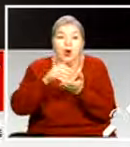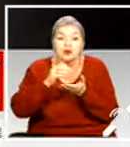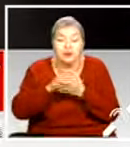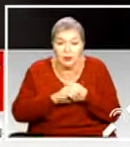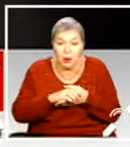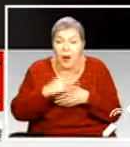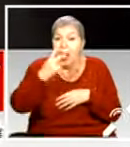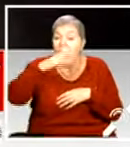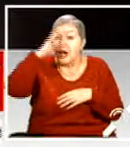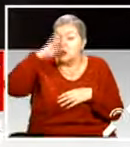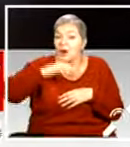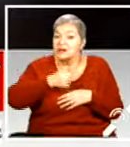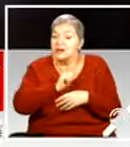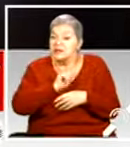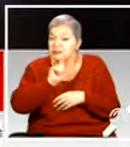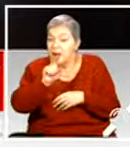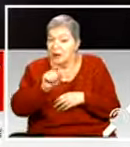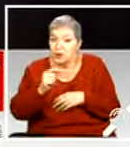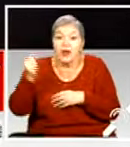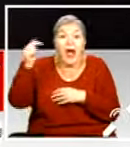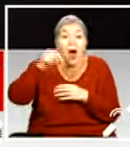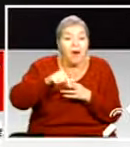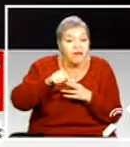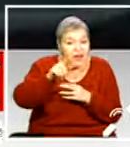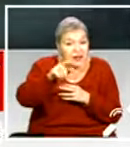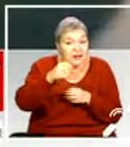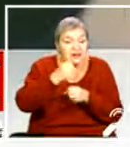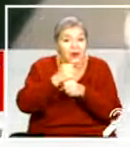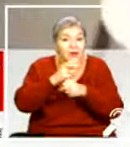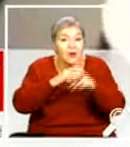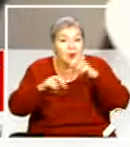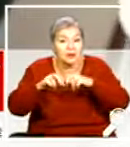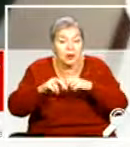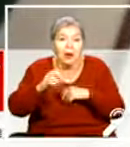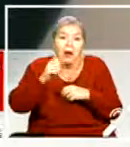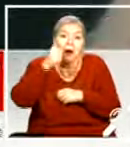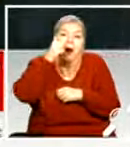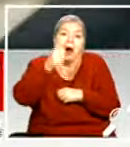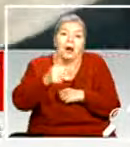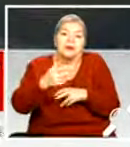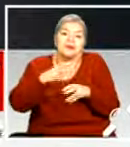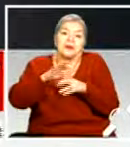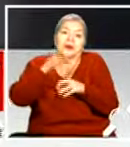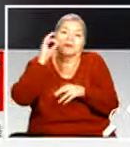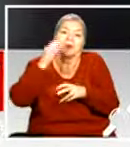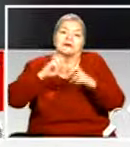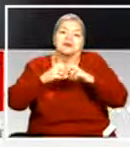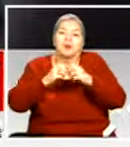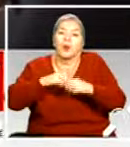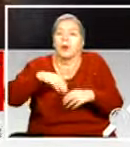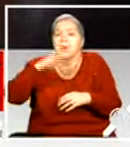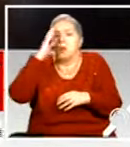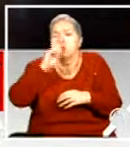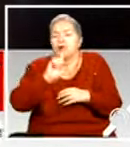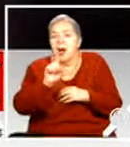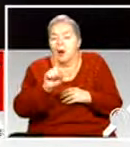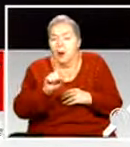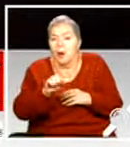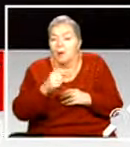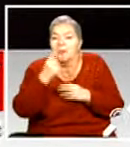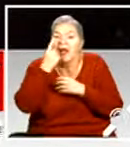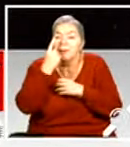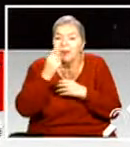doua zi, inspectorii OPC au venit în control și, într-adevăr, au găsit mai multe probleme aici. În primul rând,